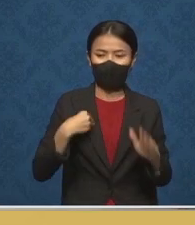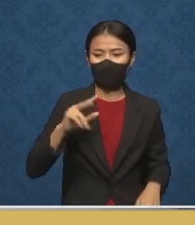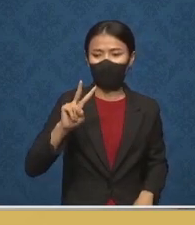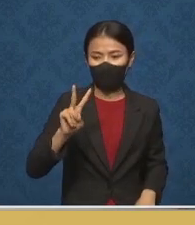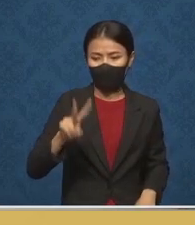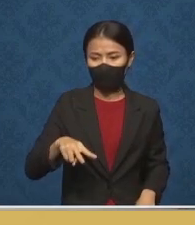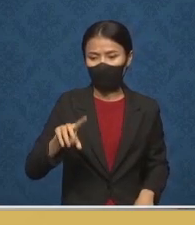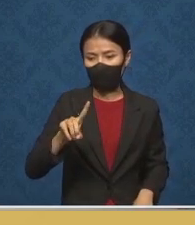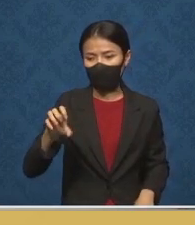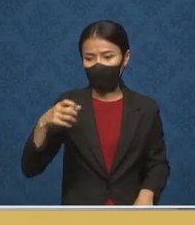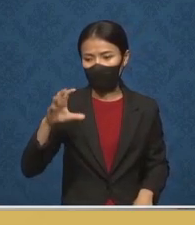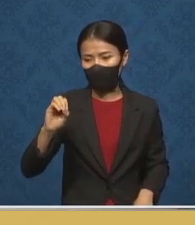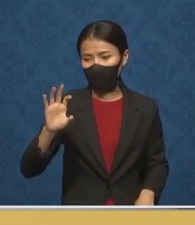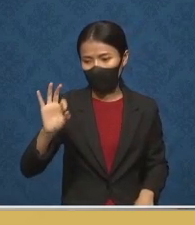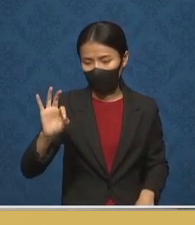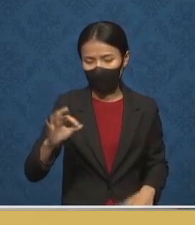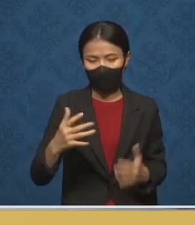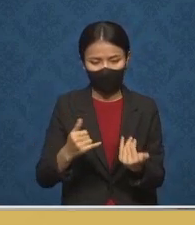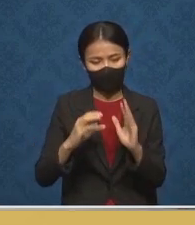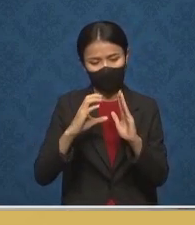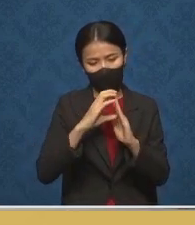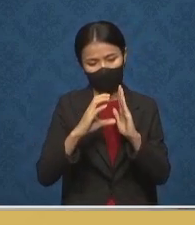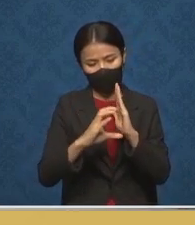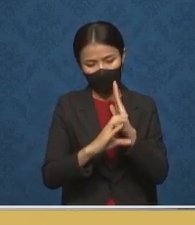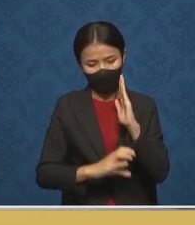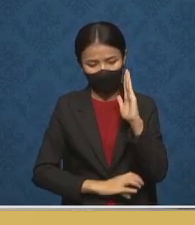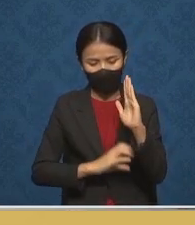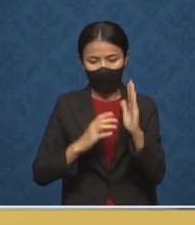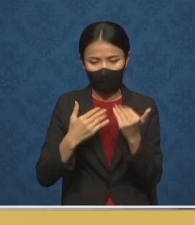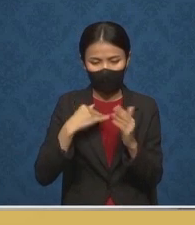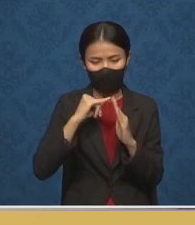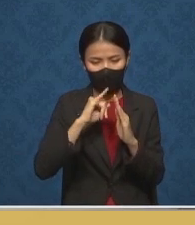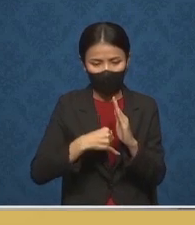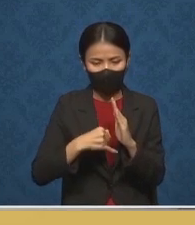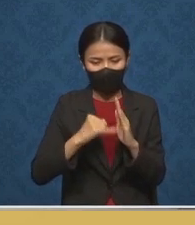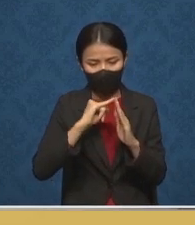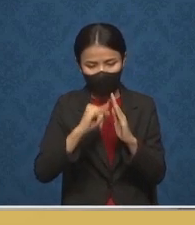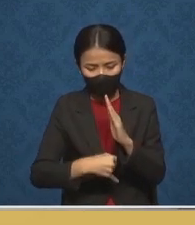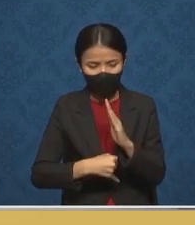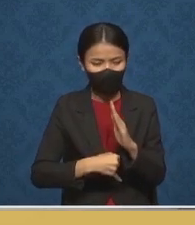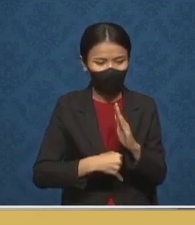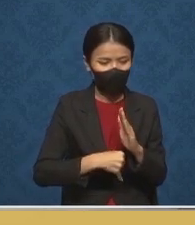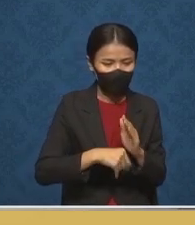2,159 หน่วยส่วนภูมิภาคที่ไปตั้งอยู่ที่จังหวัดเนี่ยท่านดูครับ